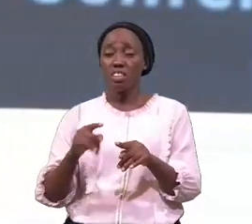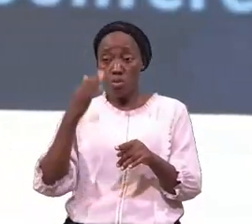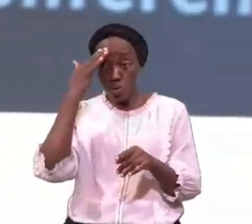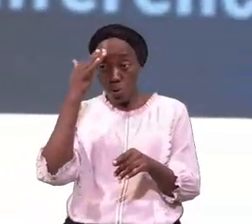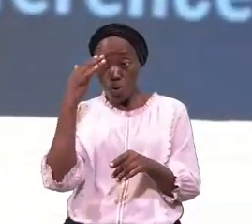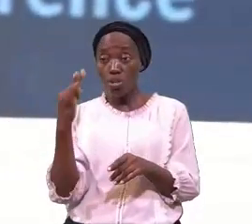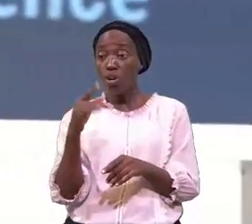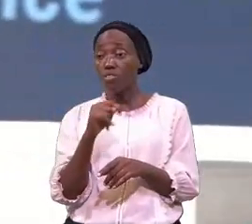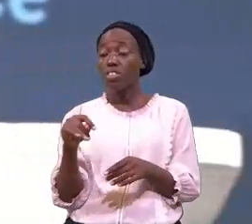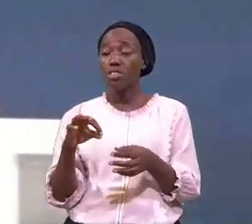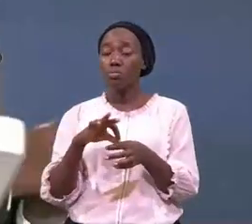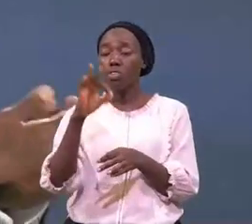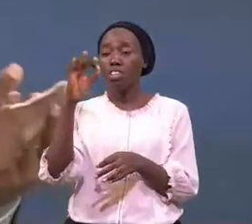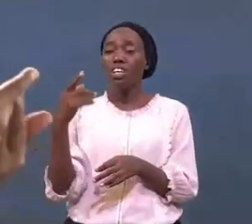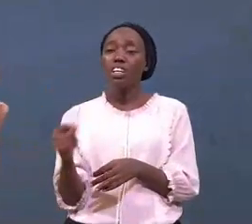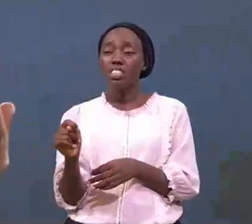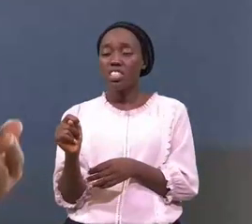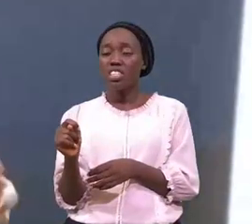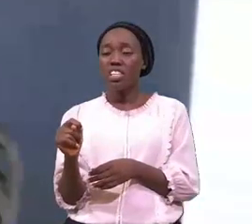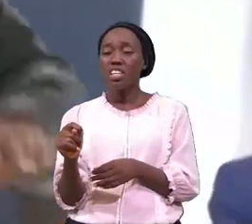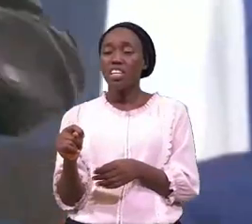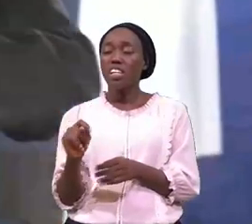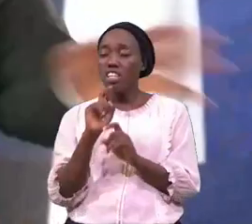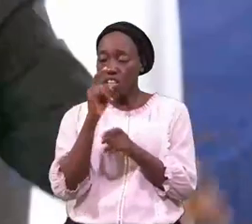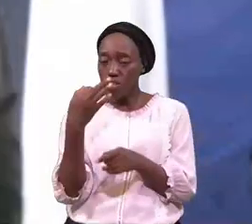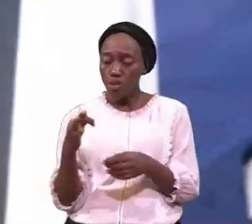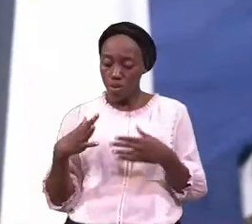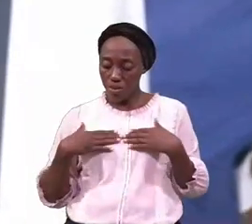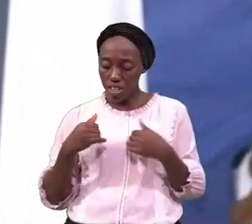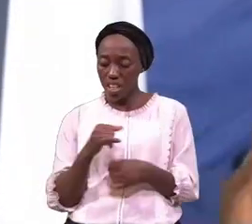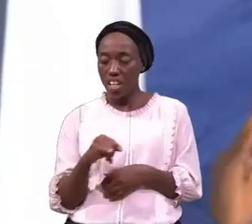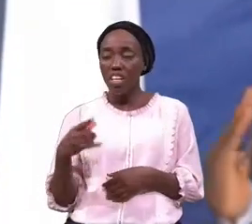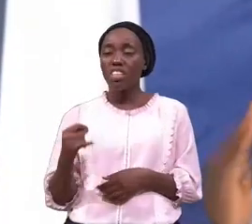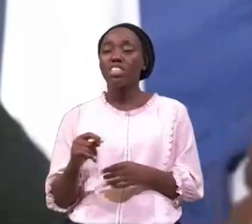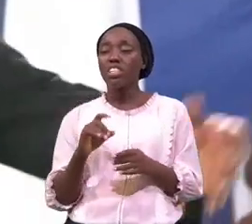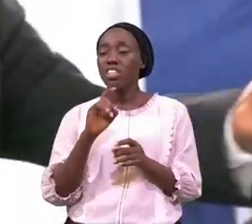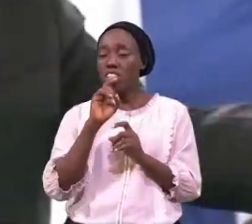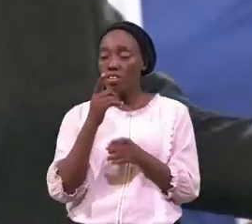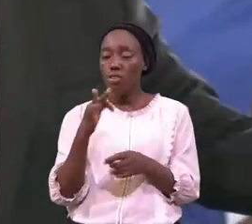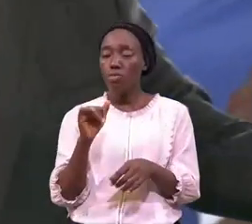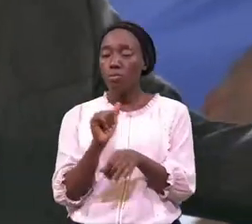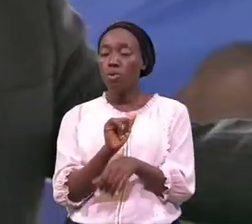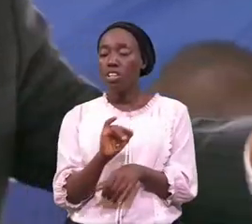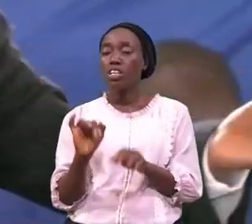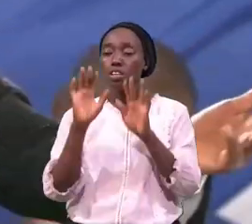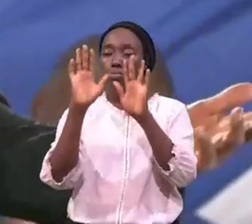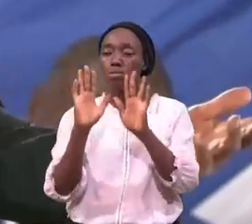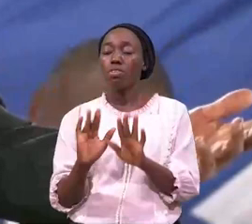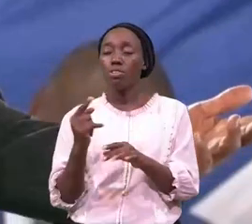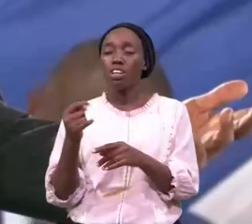de foi, le don de guérison, le don d'opérer des miracles et la